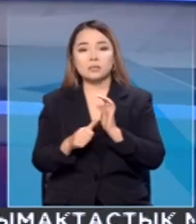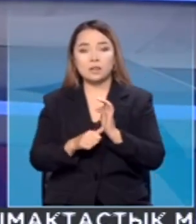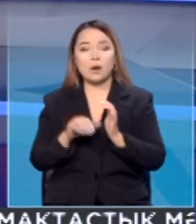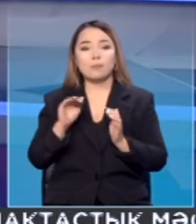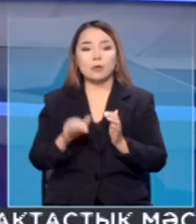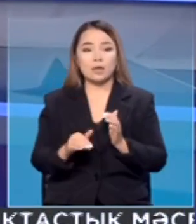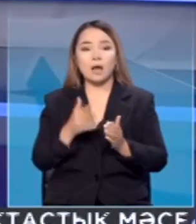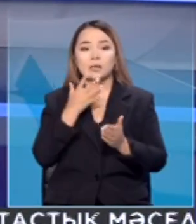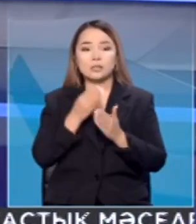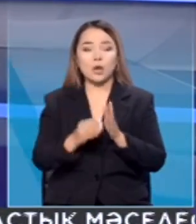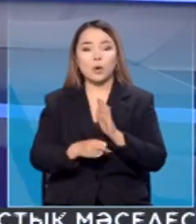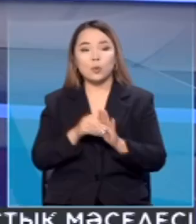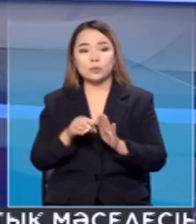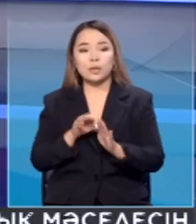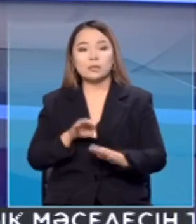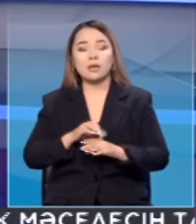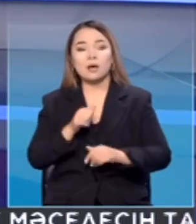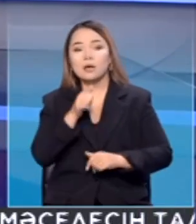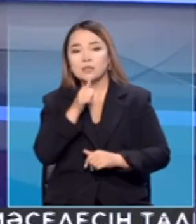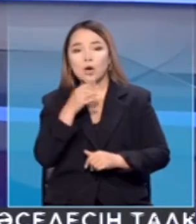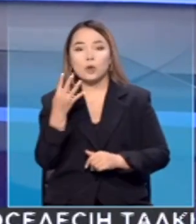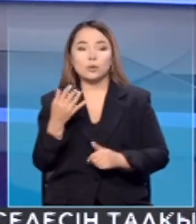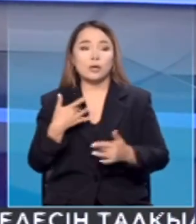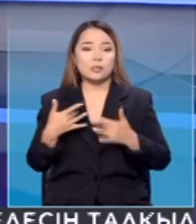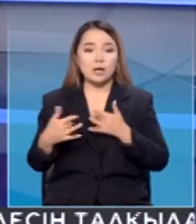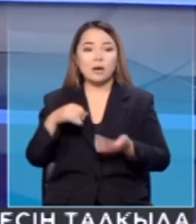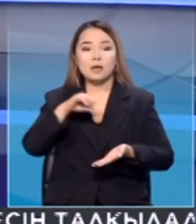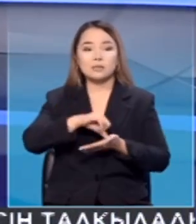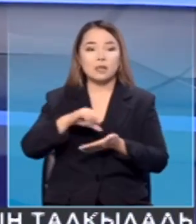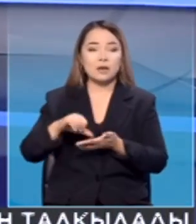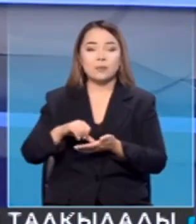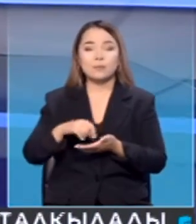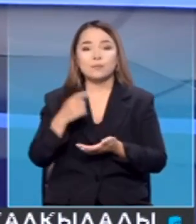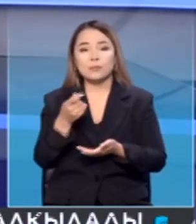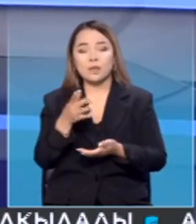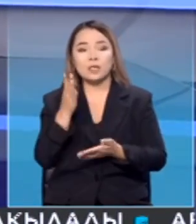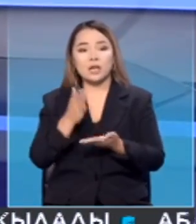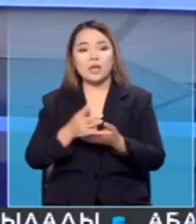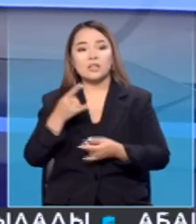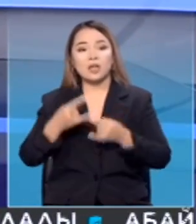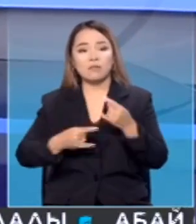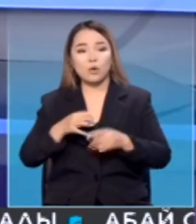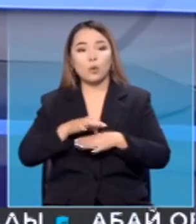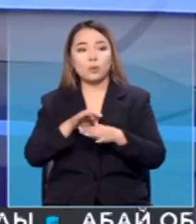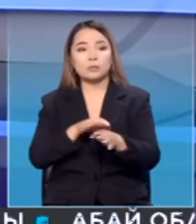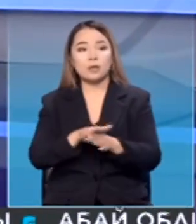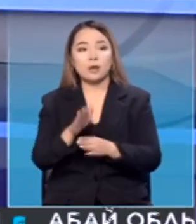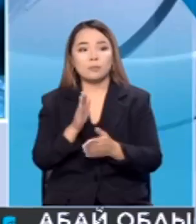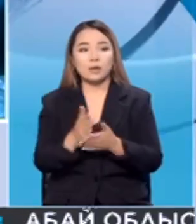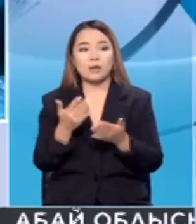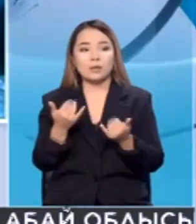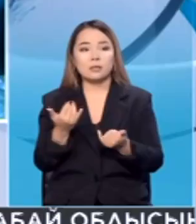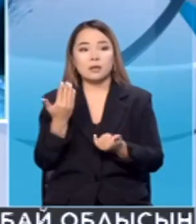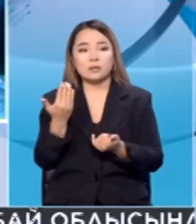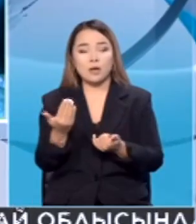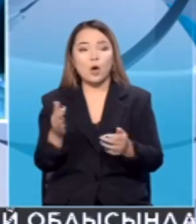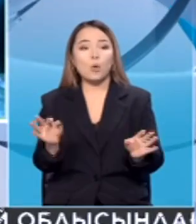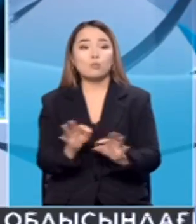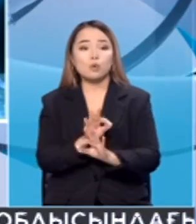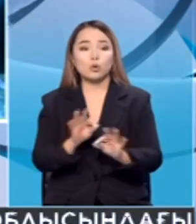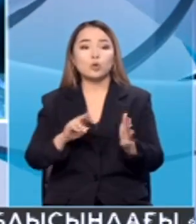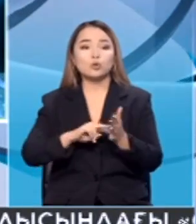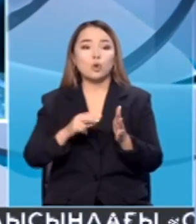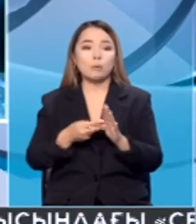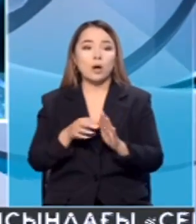ішінен оза шауып 4 өнерпаз бақ сынайды. Дода санаулы минуттардан кейін тікелей эфирде өтеді. Әріптесім Айя Мұталия қазір музыкалық